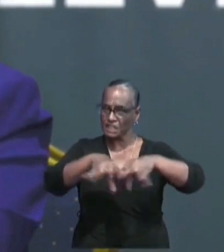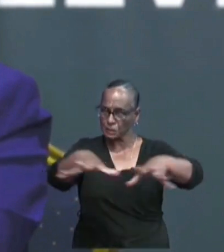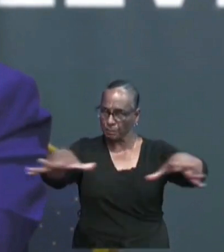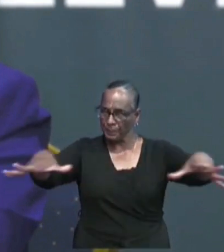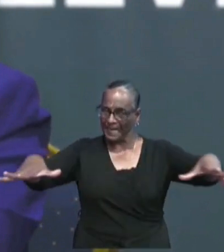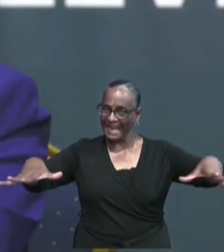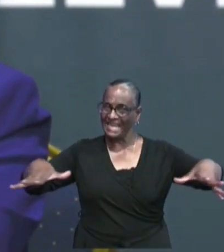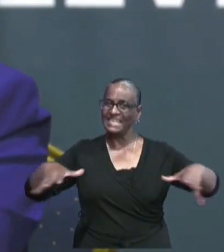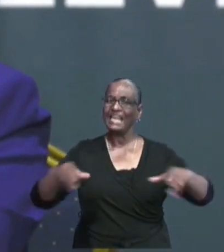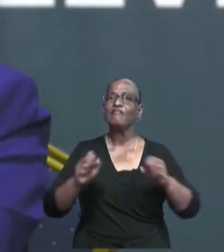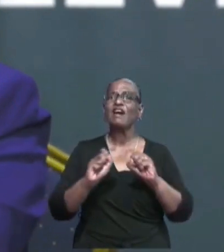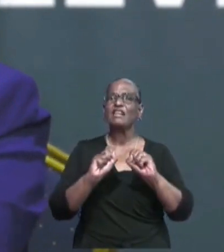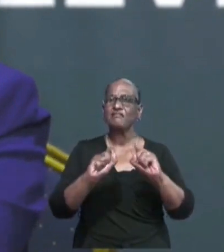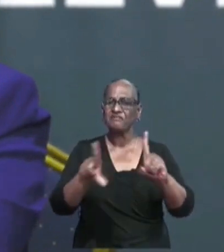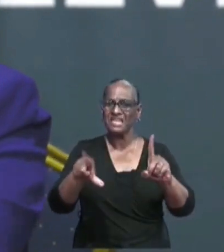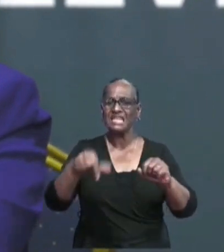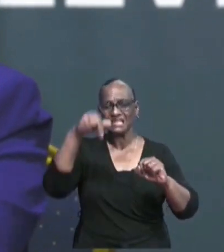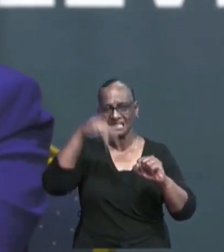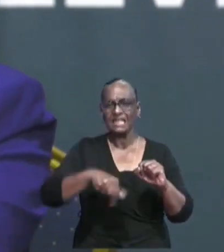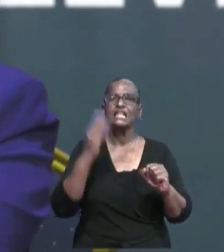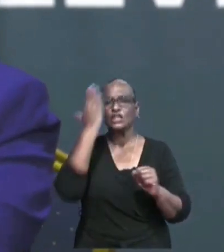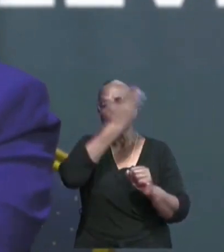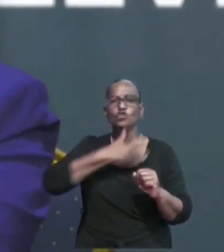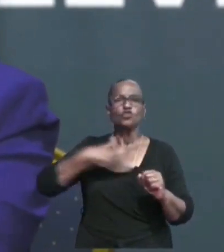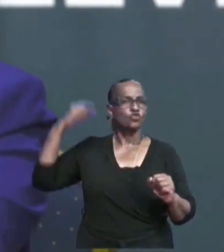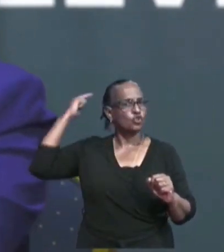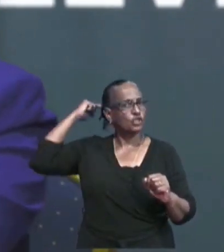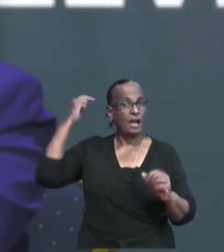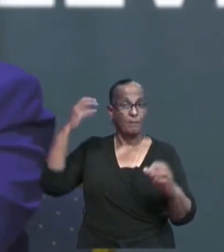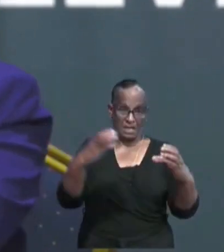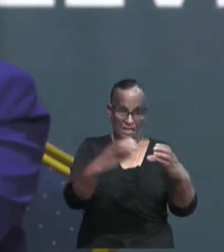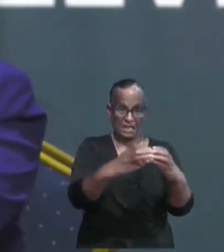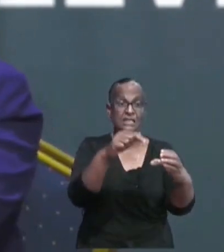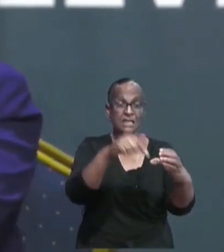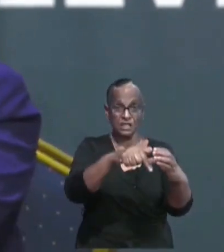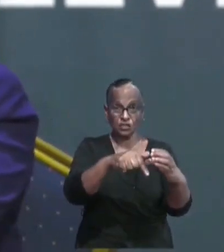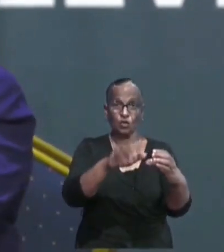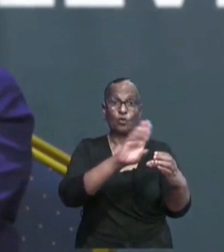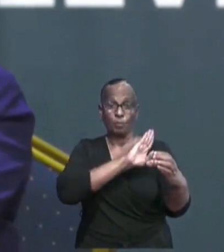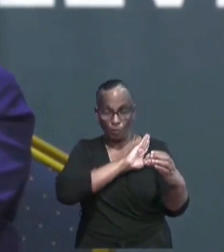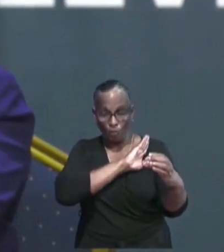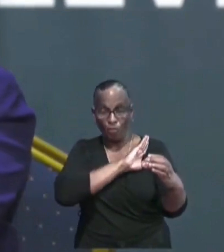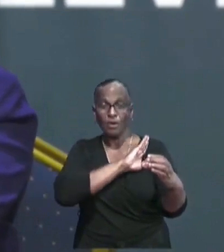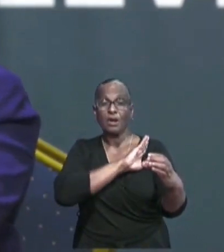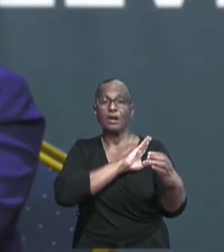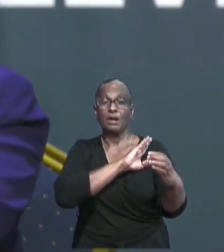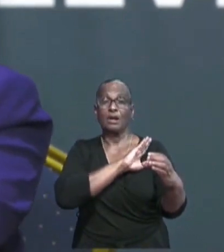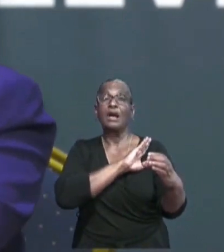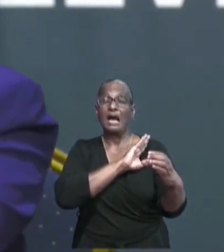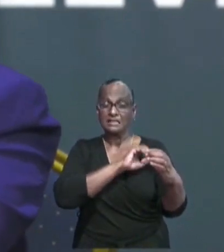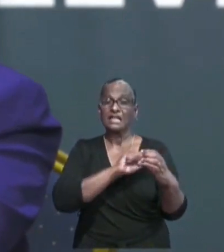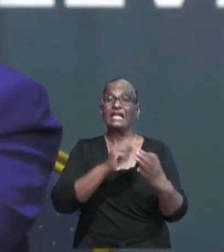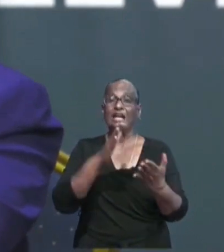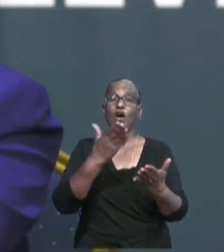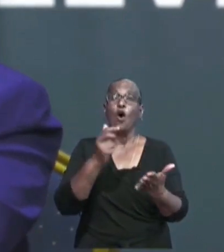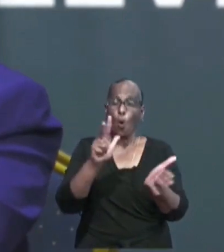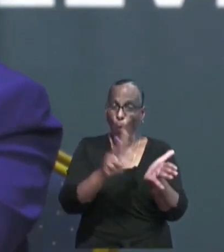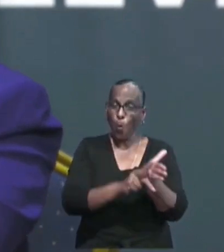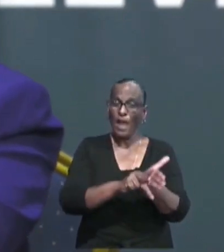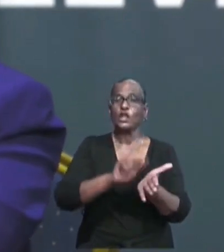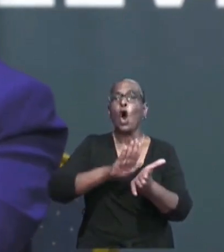van het SARS-CoV-2-virus in Suriname. Dit team wordt verder, als u naar de wet